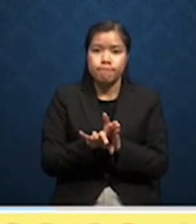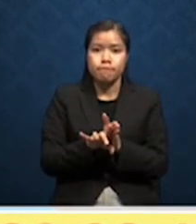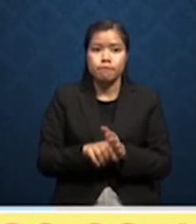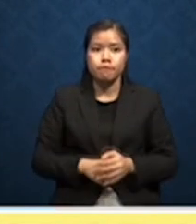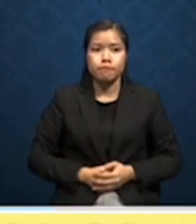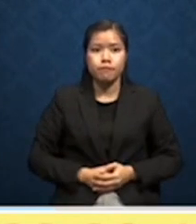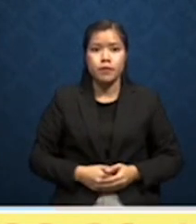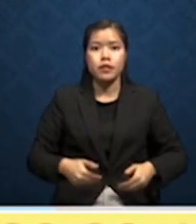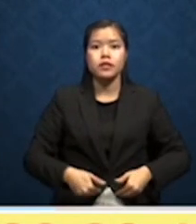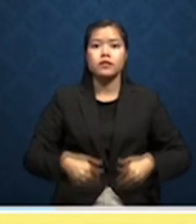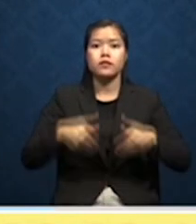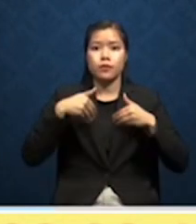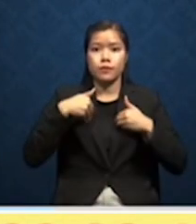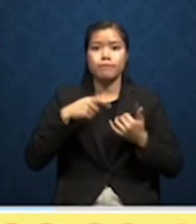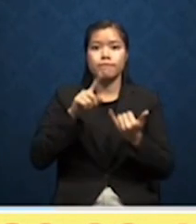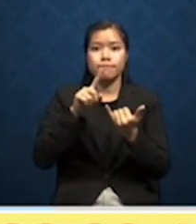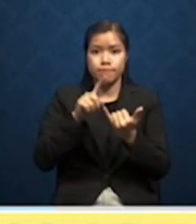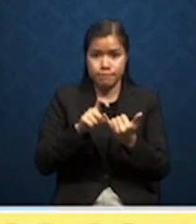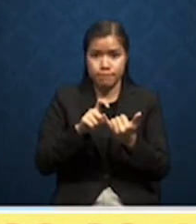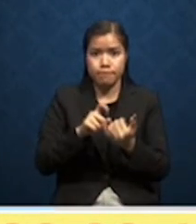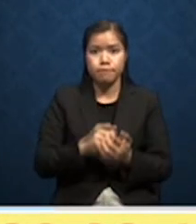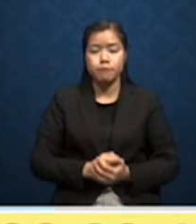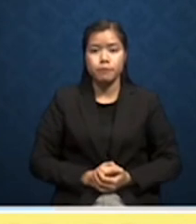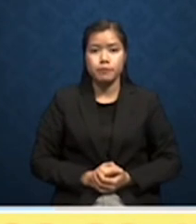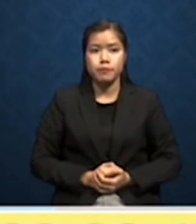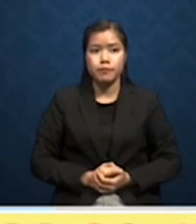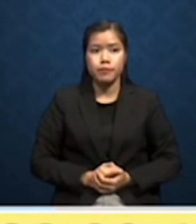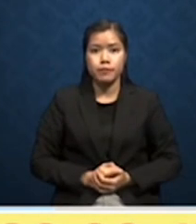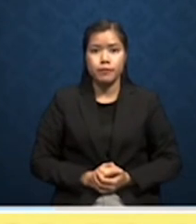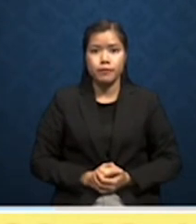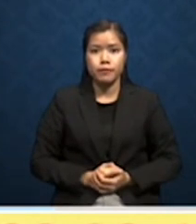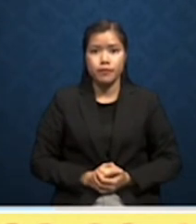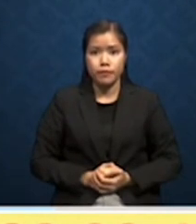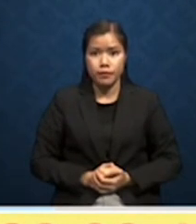จนถึงนาทีสุดท้ายดิฉันขอคารวะ